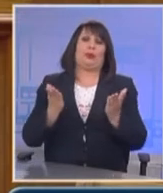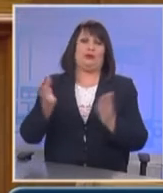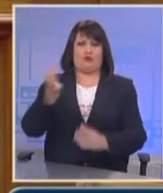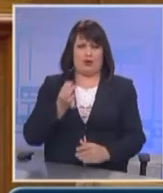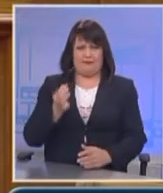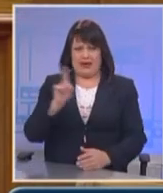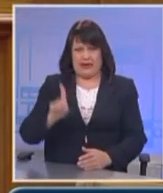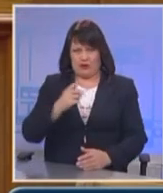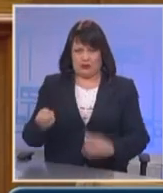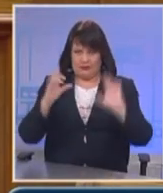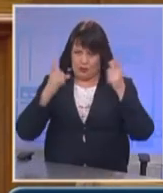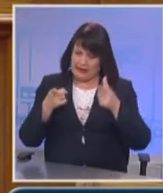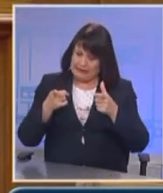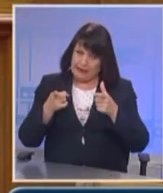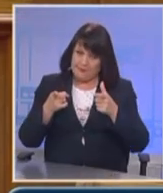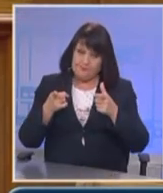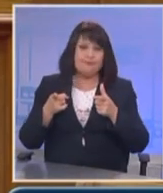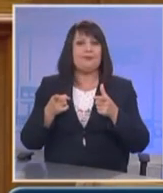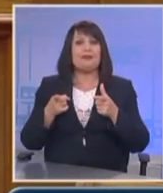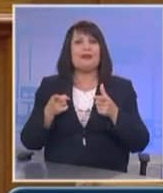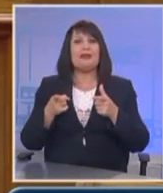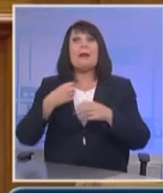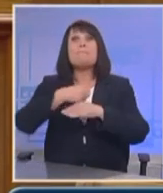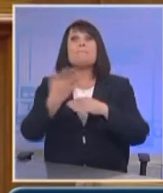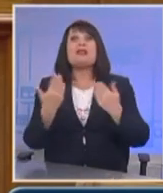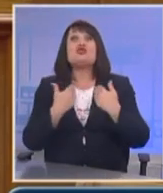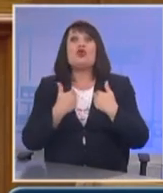ο κύριος Μητσοτάκης είναι έργο ΠΑΣΟΚ.